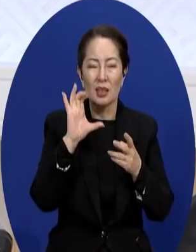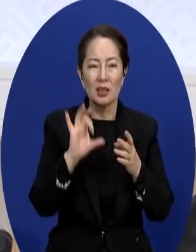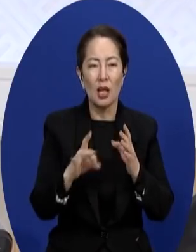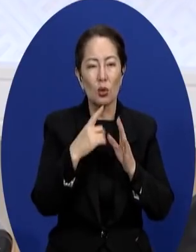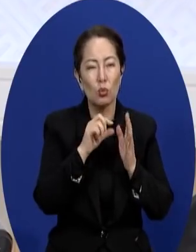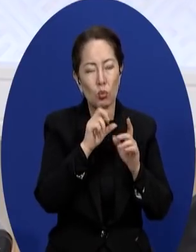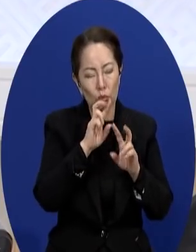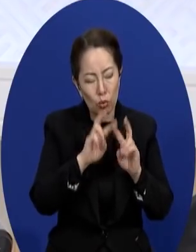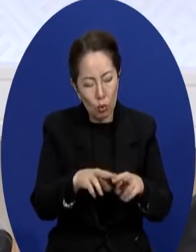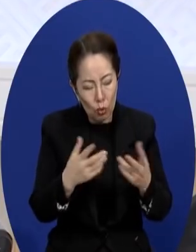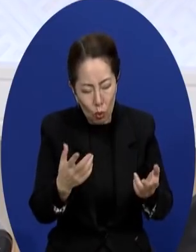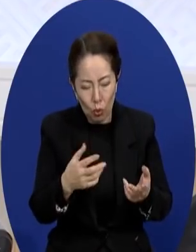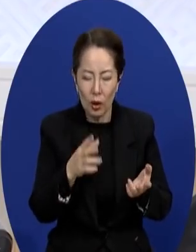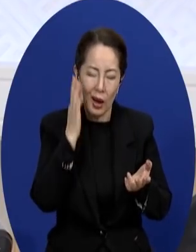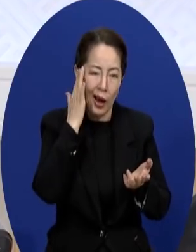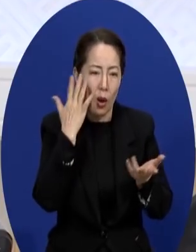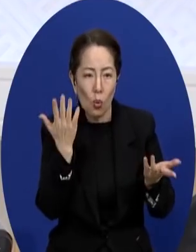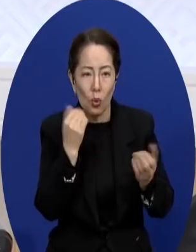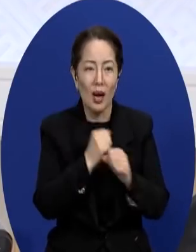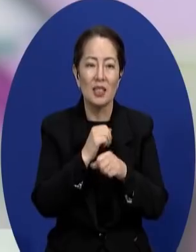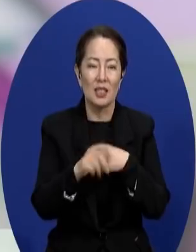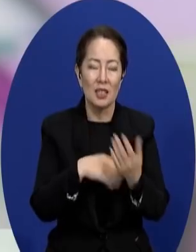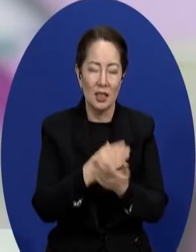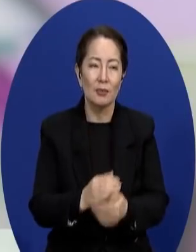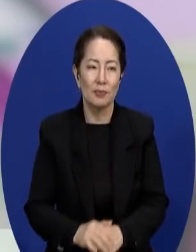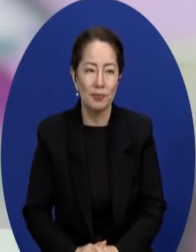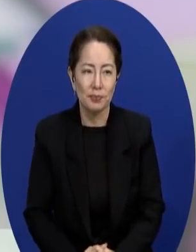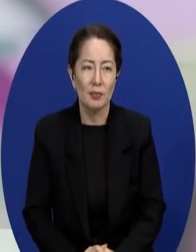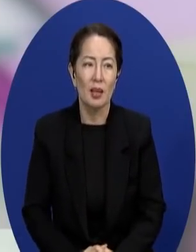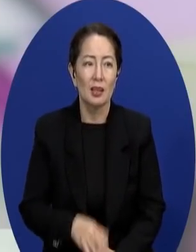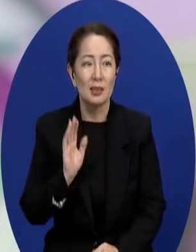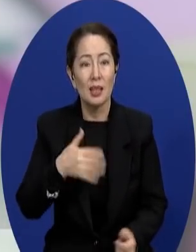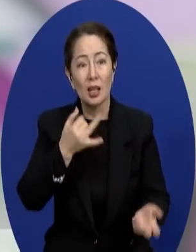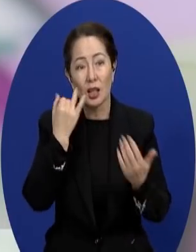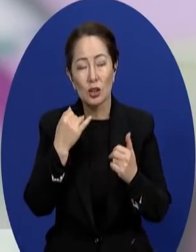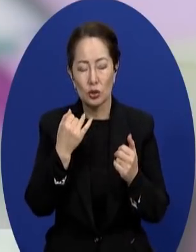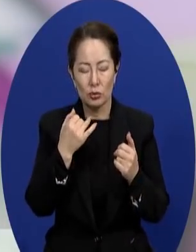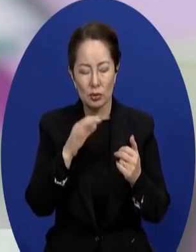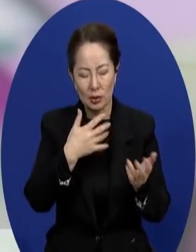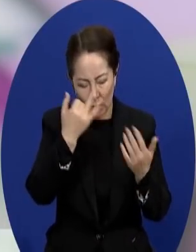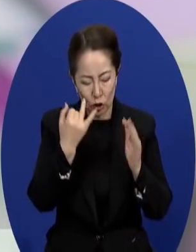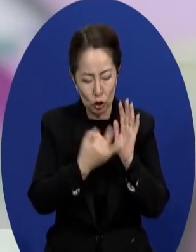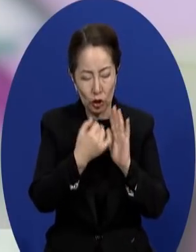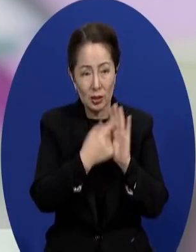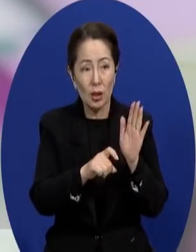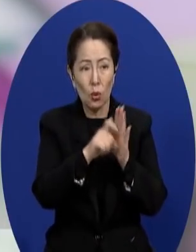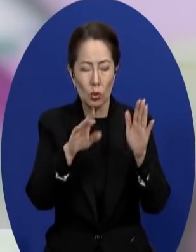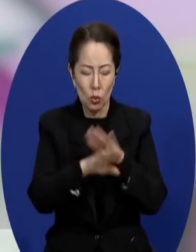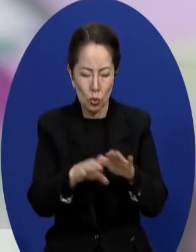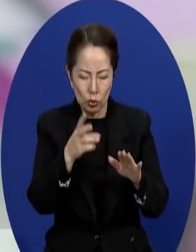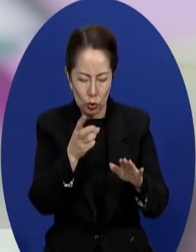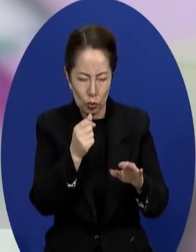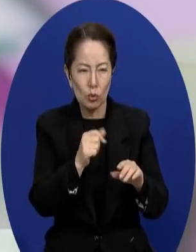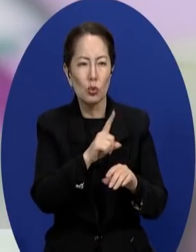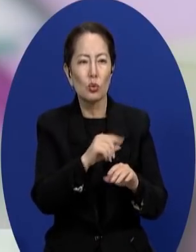уу? Ямар гарц гаргалгаа байх вэ гэдэг дээр бол ажиллаж байна. Ирэх 7-р сар хүртэл бид хүүхдийн мөнгөө 100% буюу 100